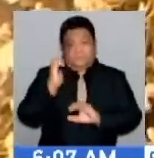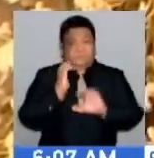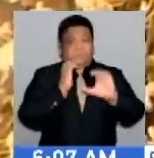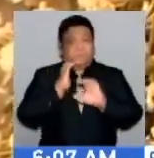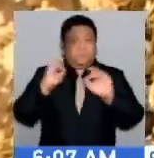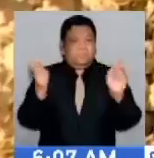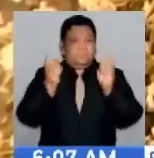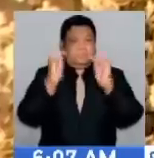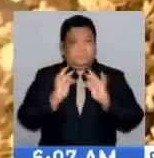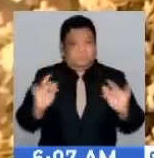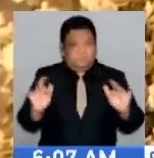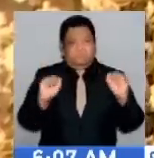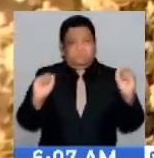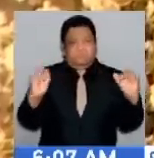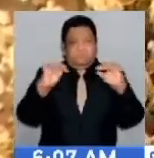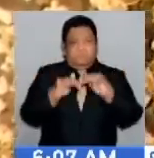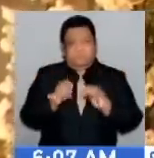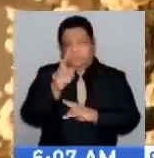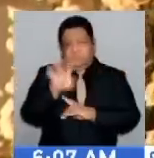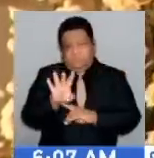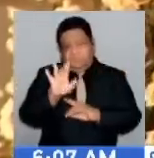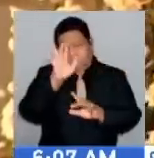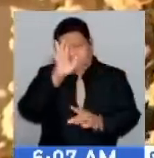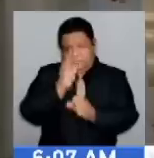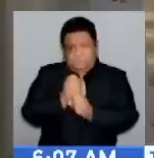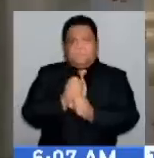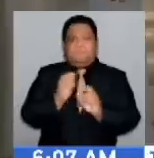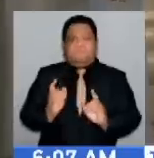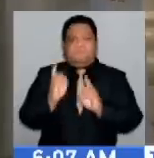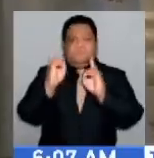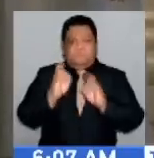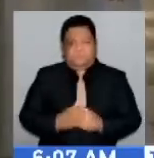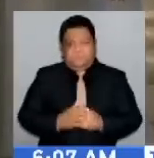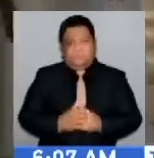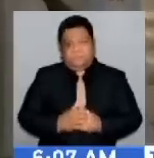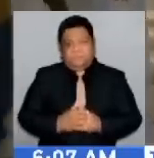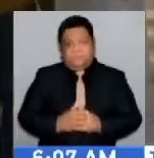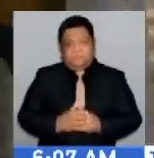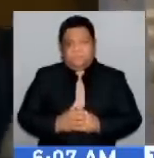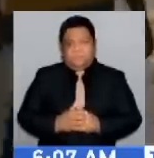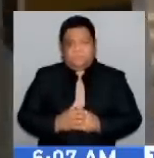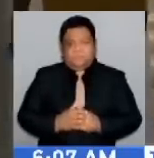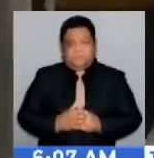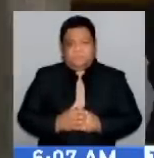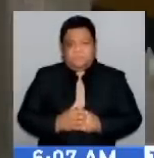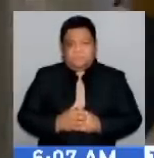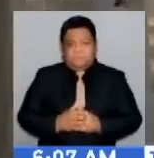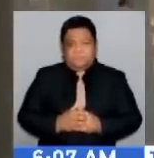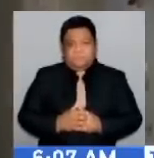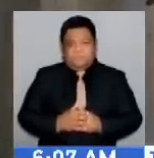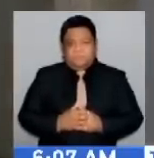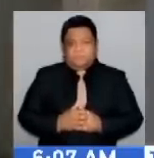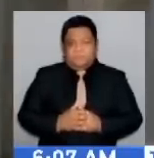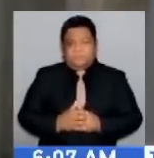iisang pananampalataya at debosyon. Samantala, Igan, sa mga